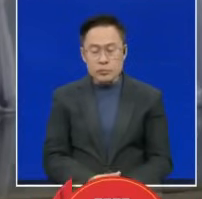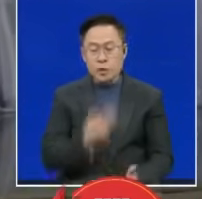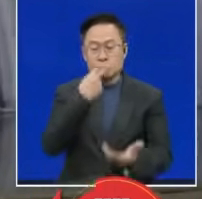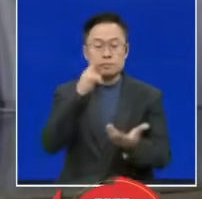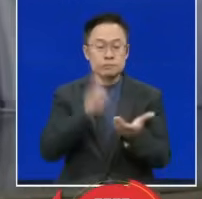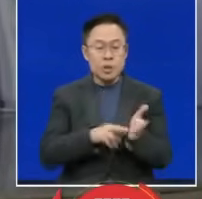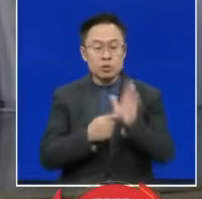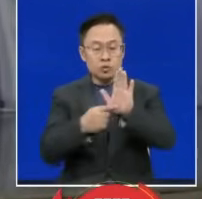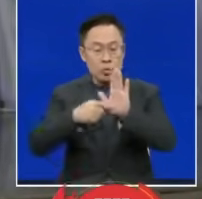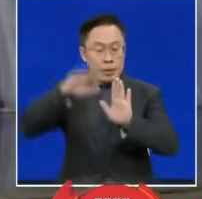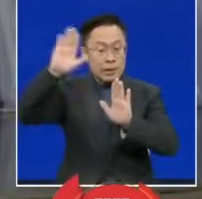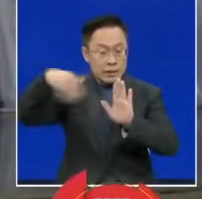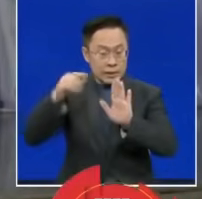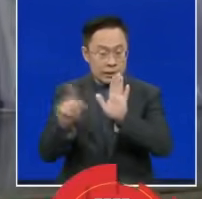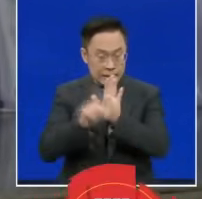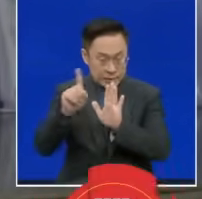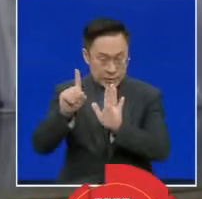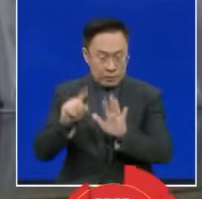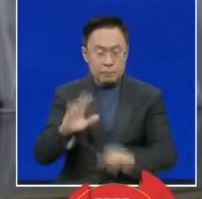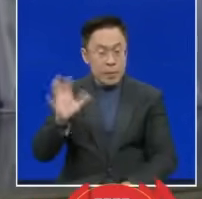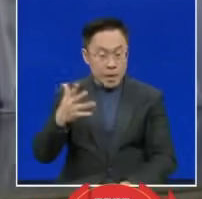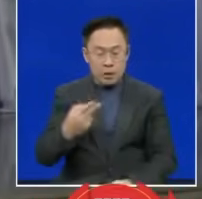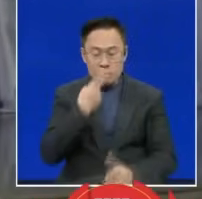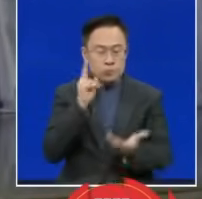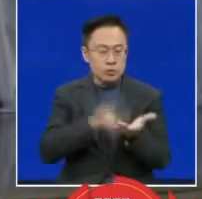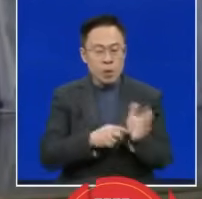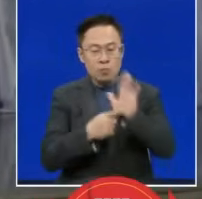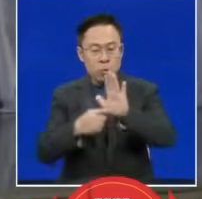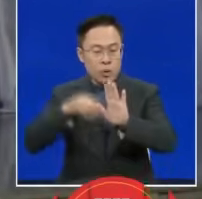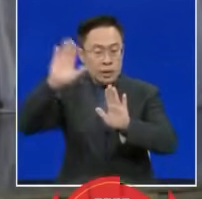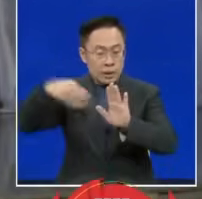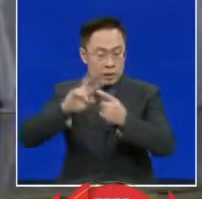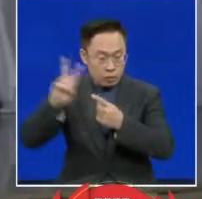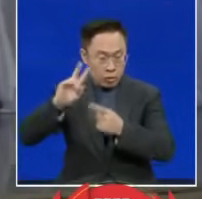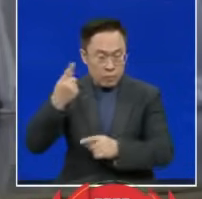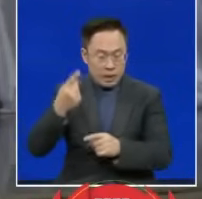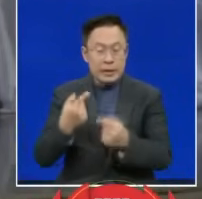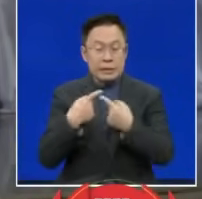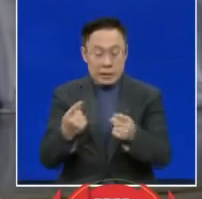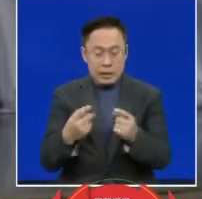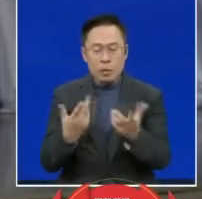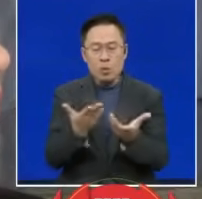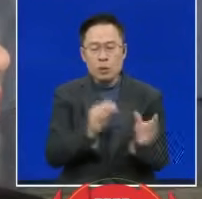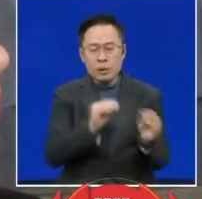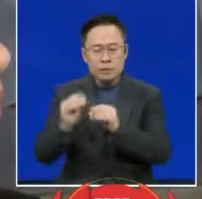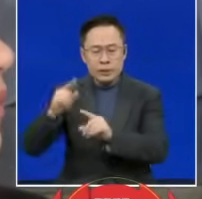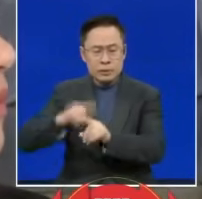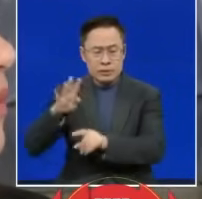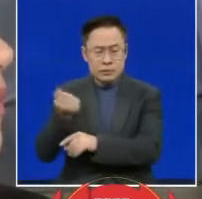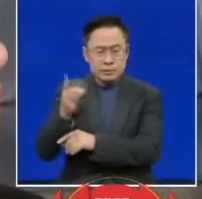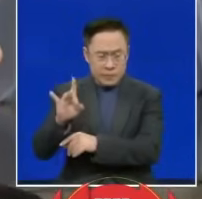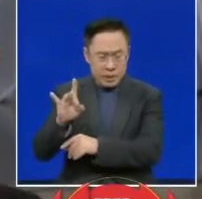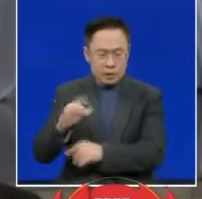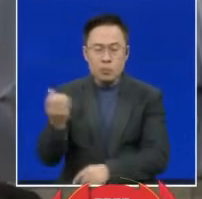เรียกหรือเชิญแล้วเนี่ยไม่มาก็ต้องออกเป็นครั้งที่ 2ครับแต่เยืนยันว่าว่าประมาณวันที่ 18เขาจะมาครับเนื่องจากว่า